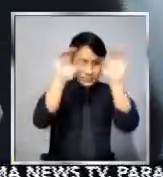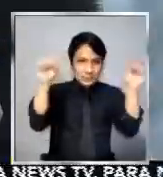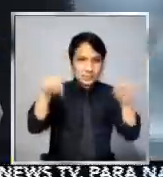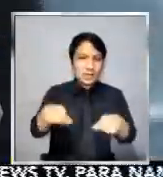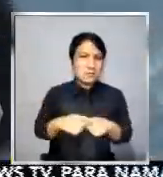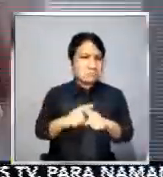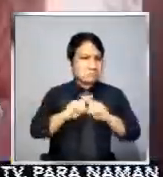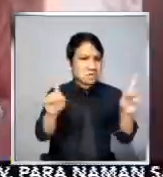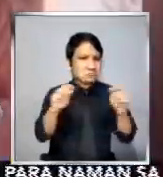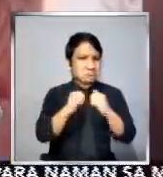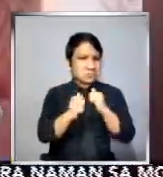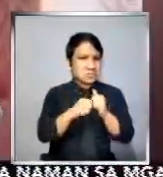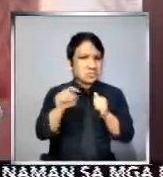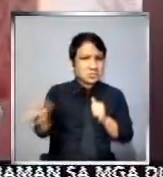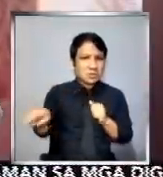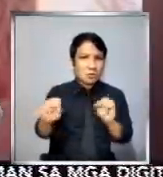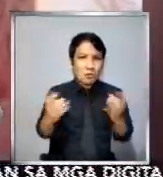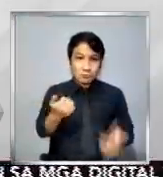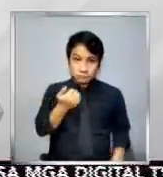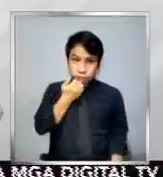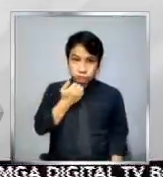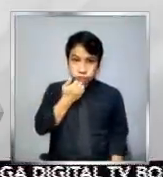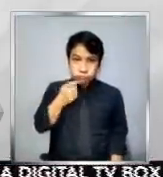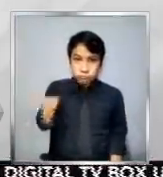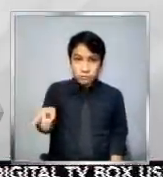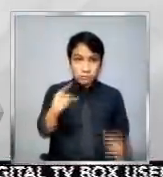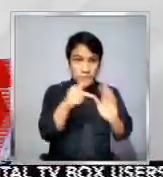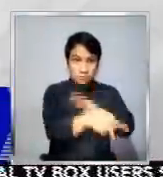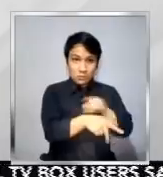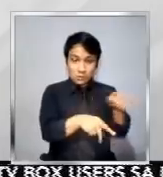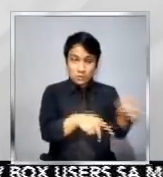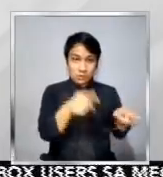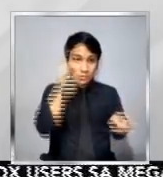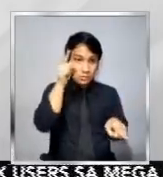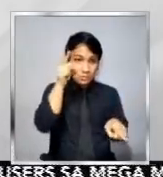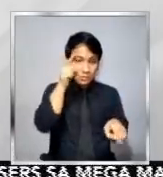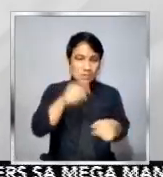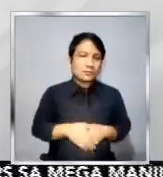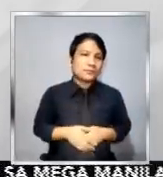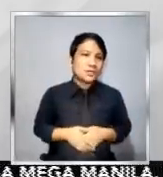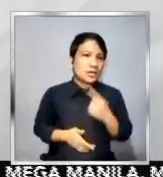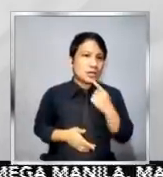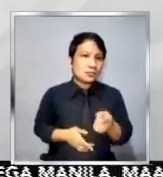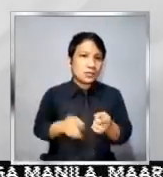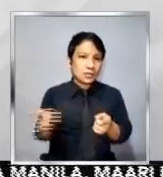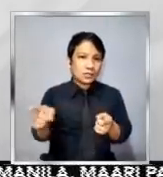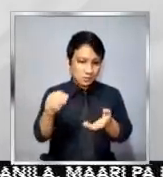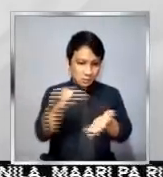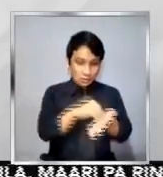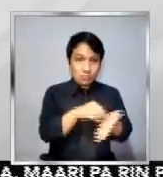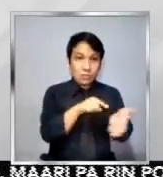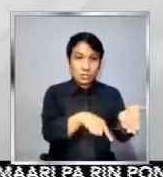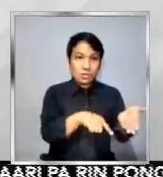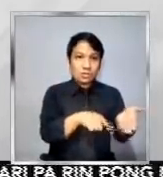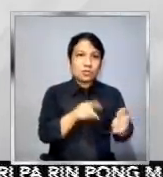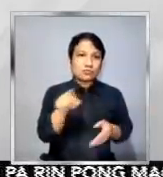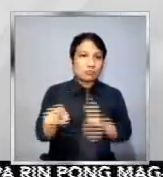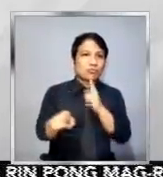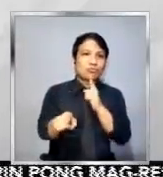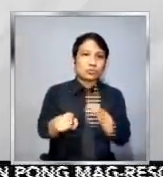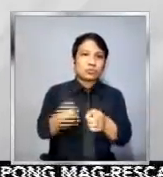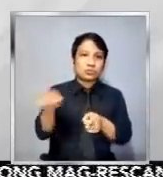kasalanan si Pemberton sa pagpatay kay Laude. Ang hindi po nabura ng Presidente, yung conviction ni